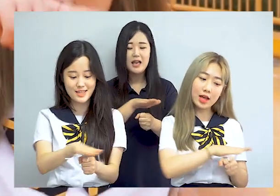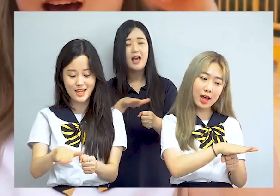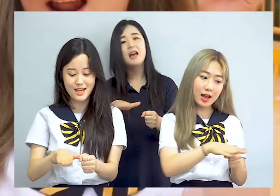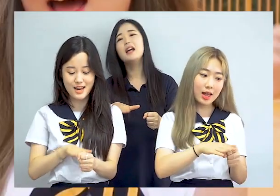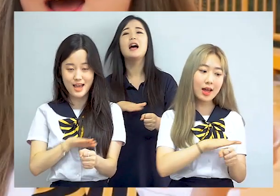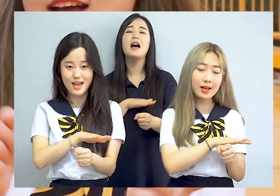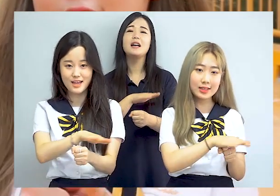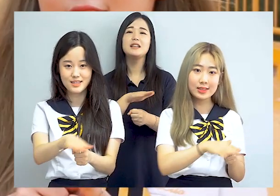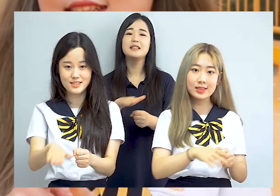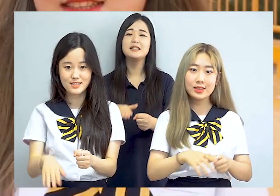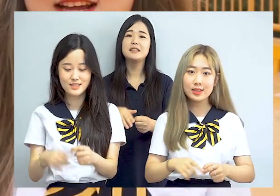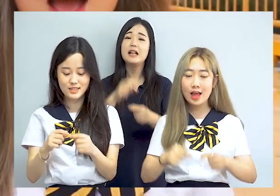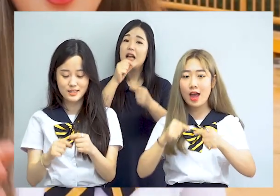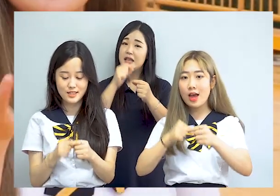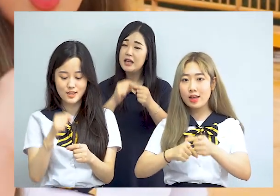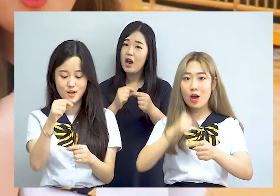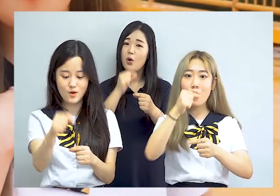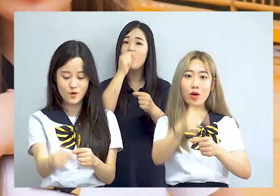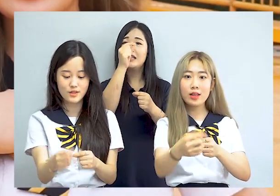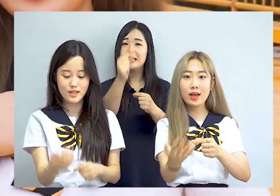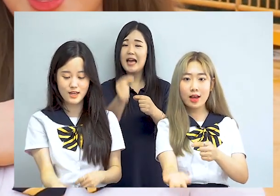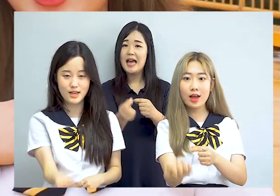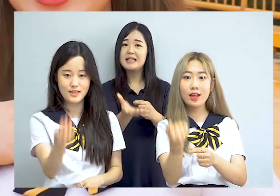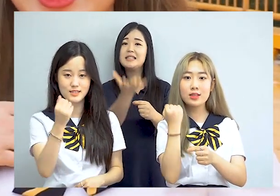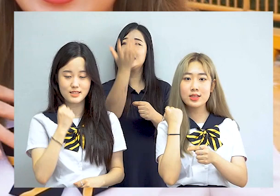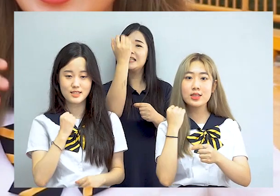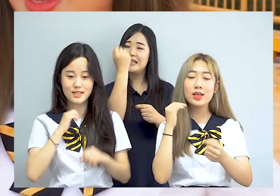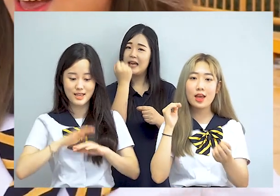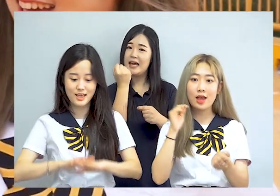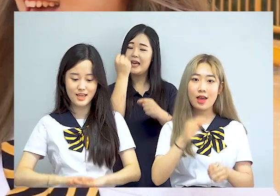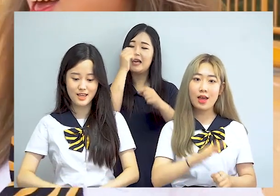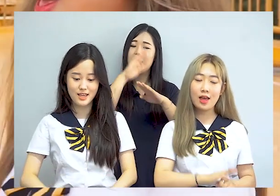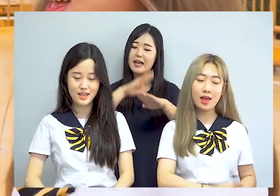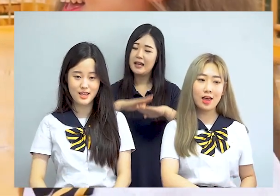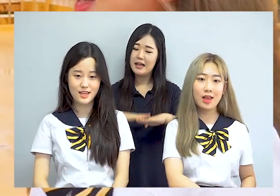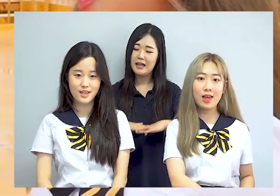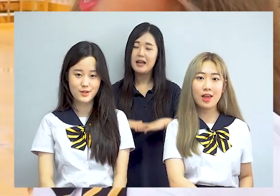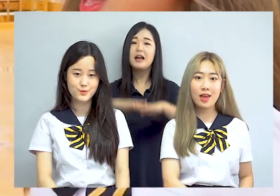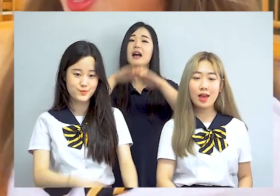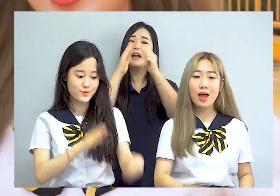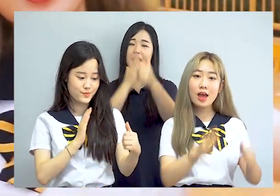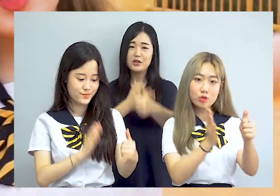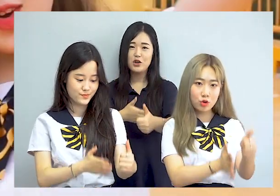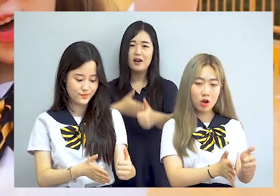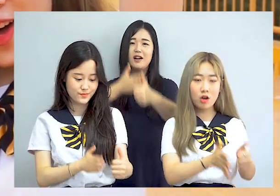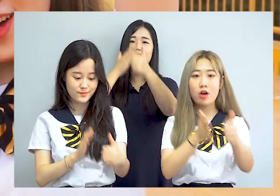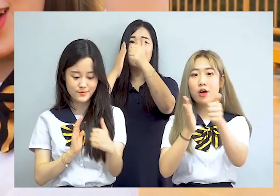소중한 사랑을 영원히 간직해줘.